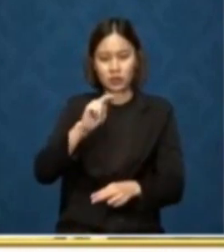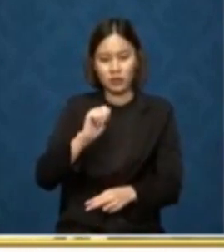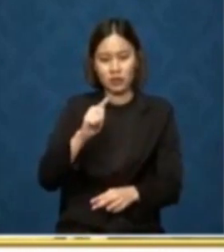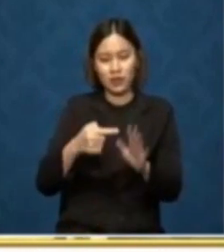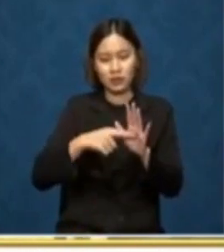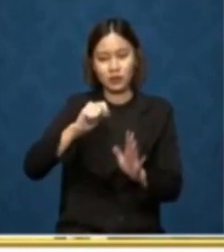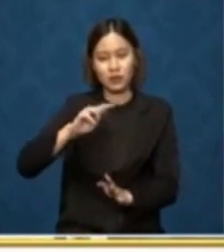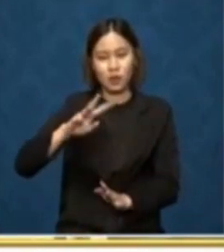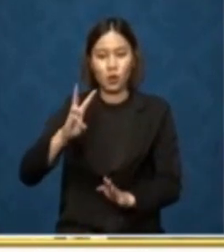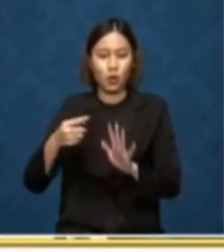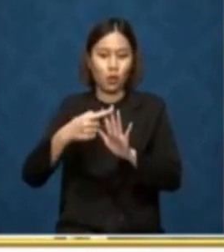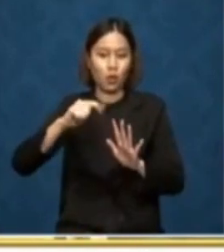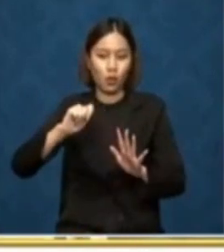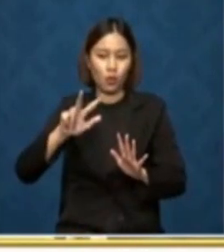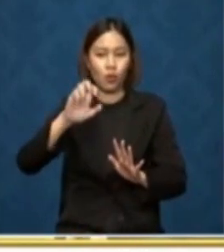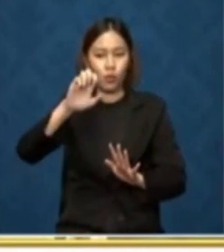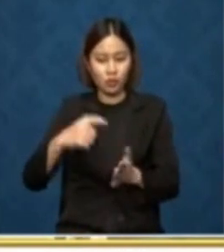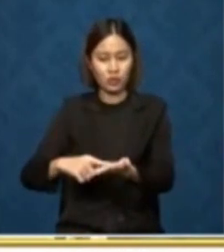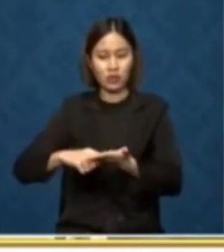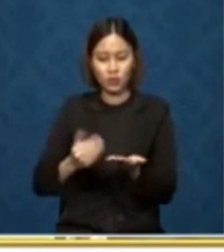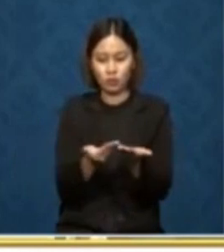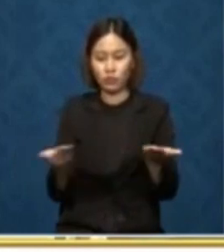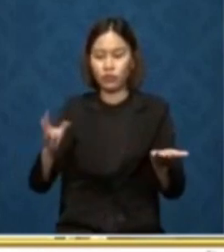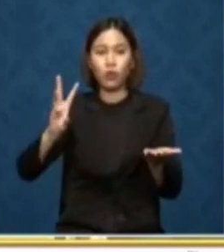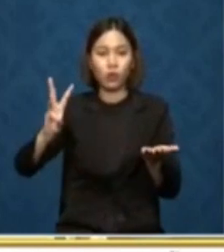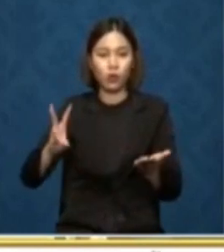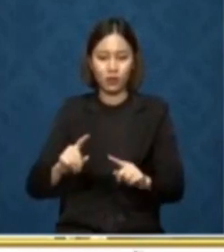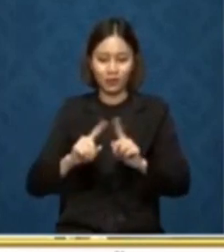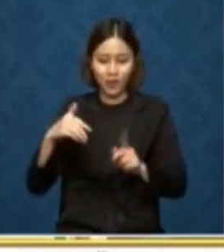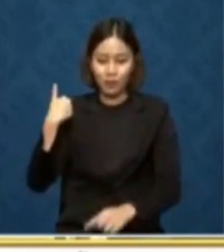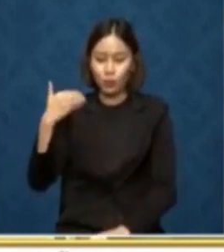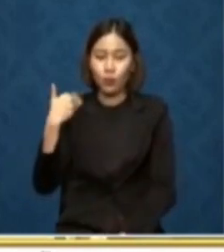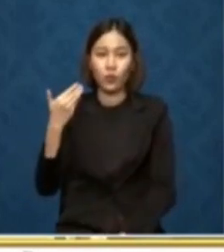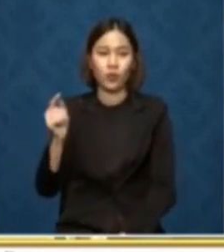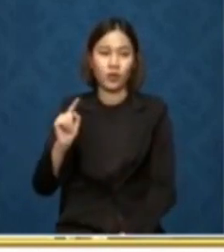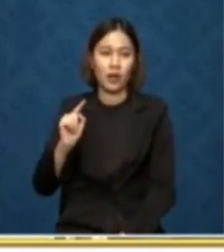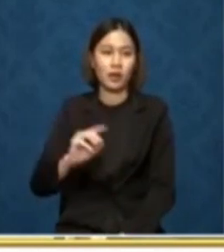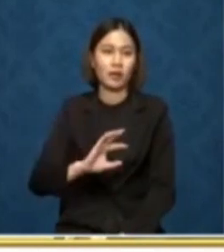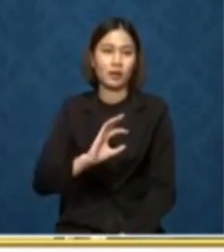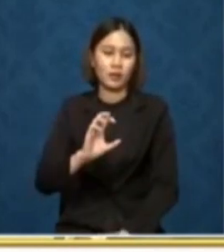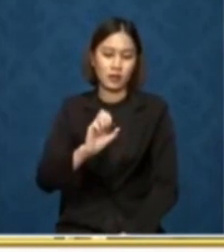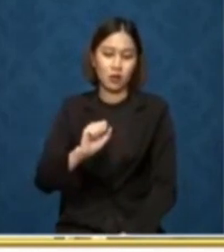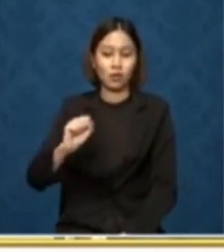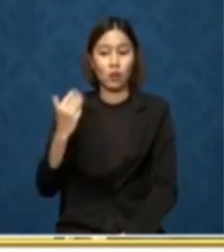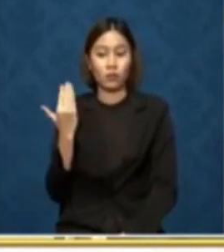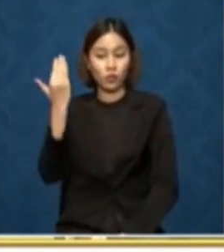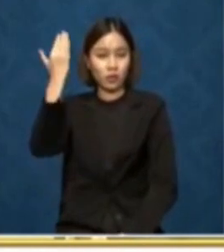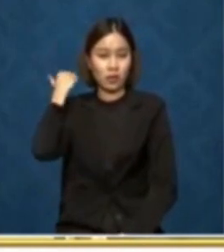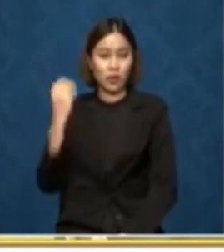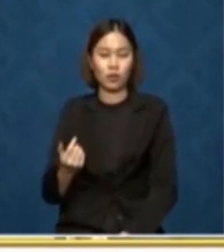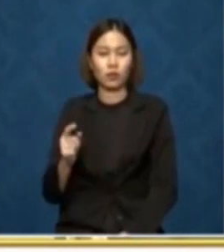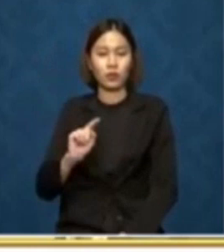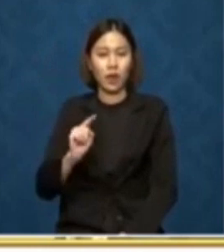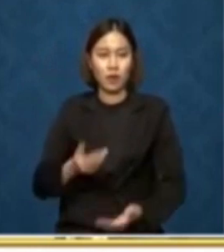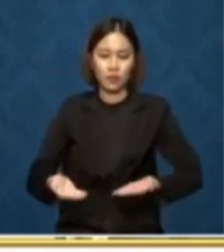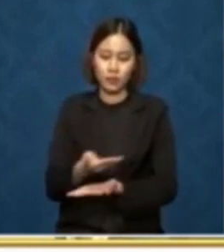ทุก Ultra Bendarizก็เสนยื้นเข้มา 6 ยะติด้กัน แต่จนแล้นรอดสภาในสมยทแล้วก็ไม